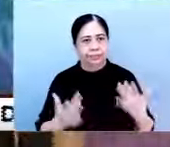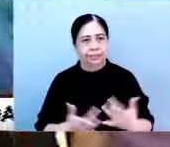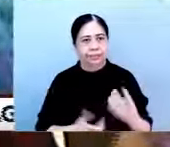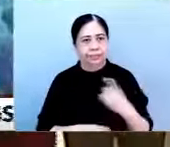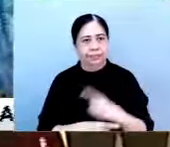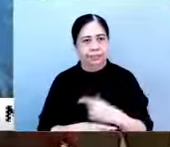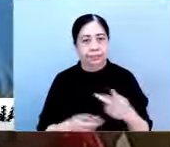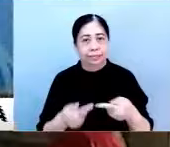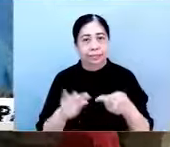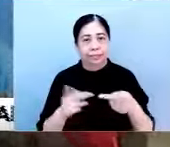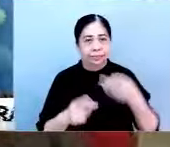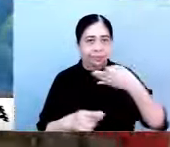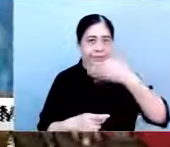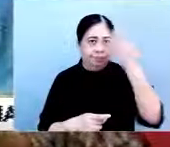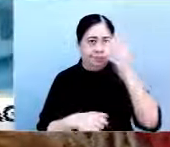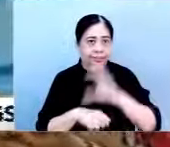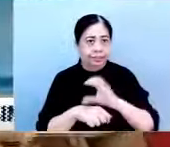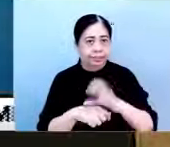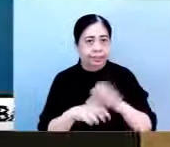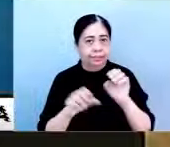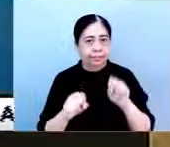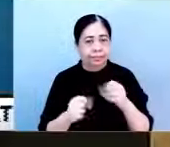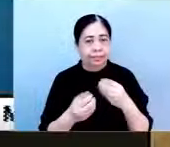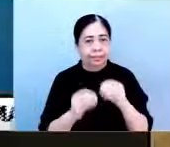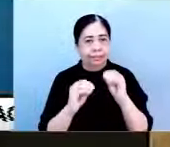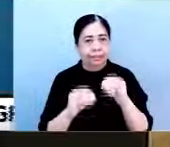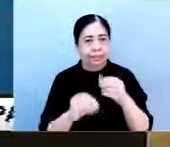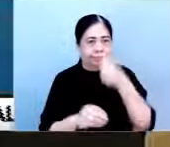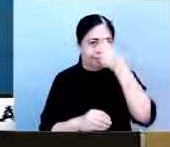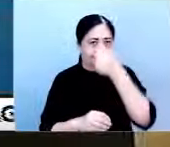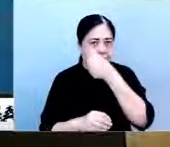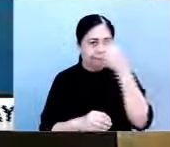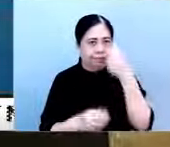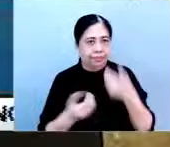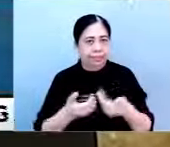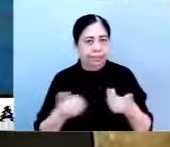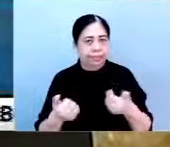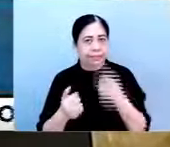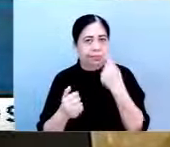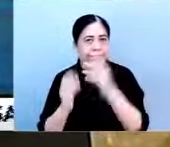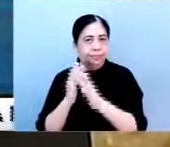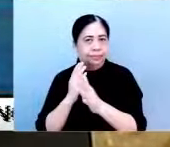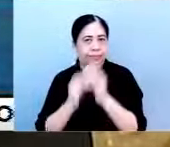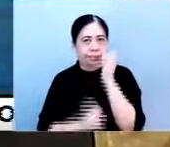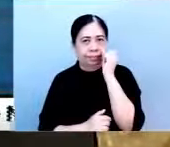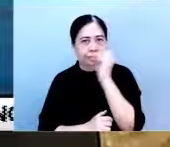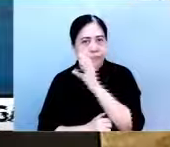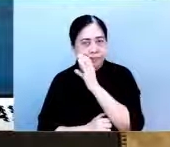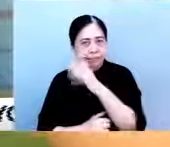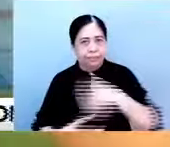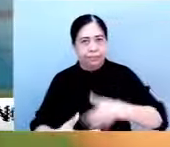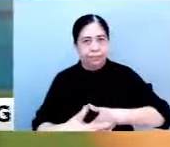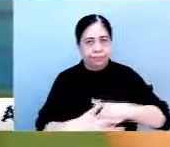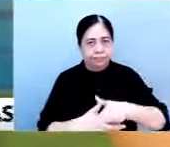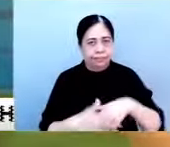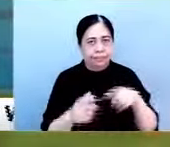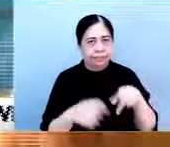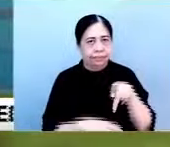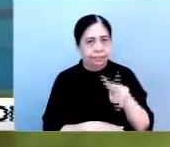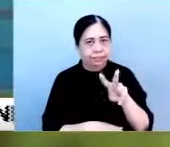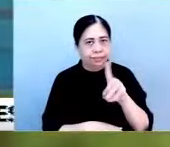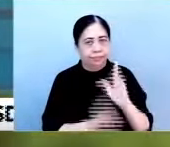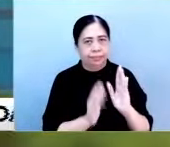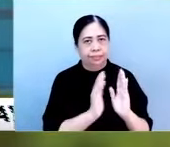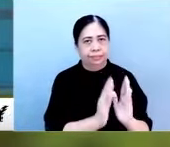pwesto nga sa harap ng simbahan kung saan pwede magpalagay ng abo. Hiwalay ang pila para sa mga senior citizens, buntis at persons with